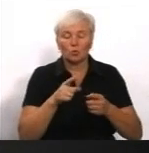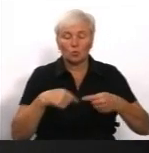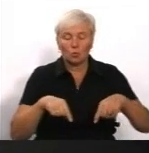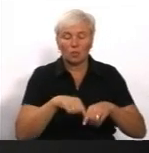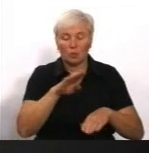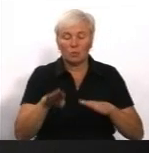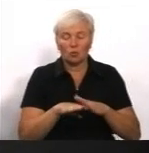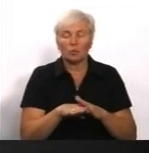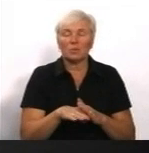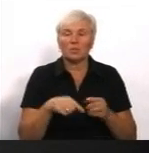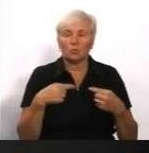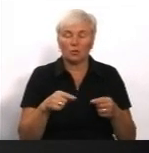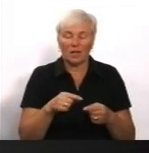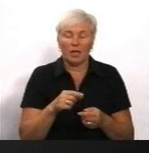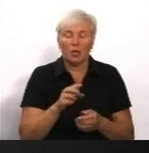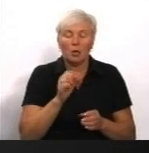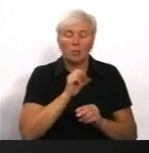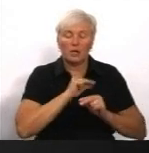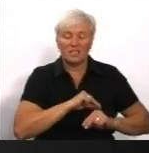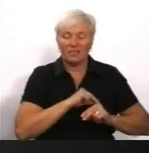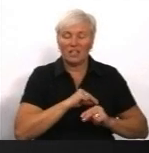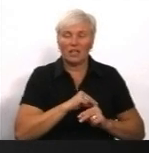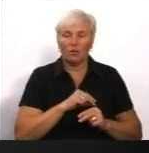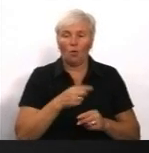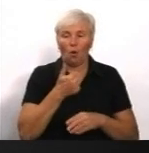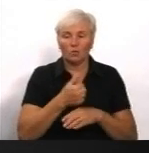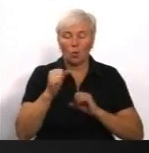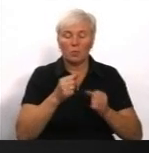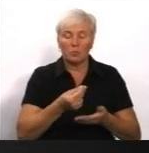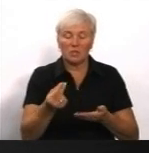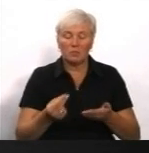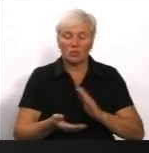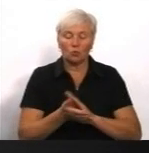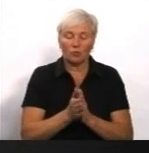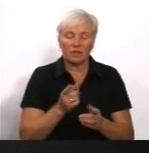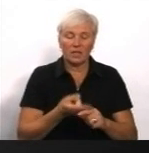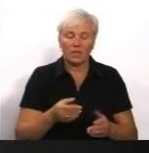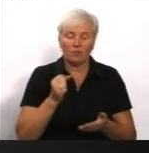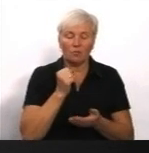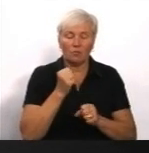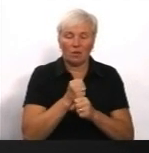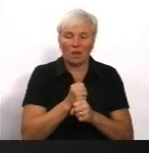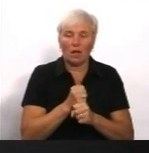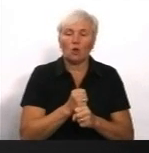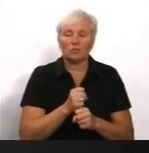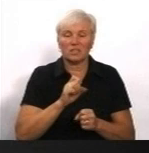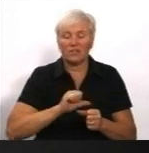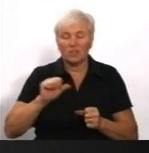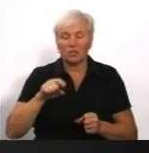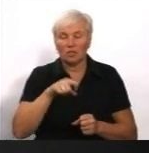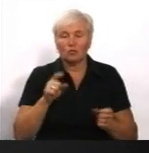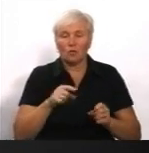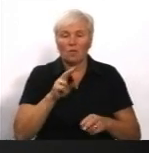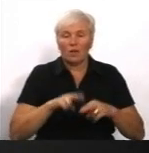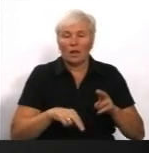державних службовців та працівників головного управління. Підписує договори, які укладаються головним управлінням за винятком тих, що укладаються